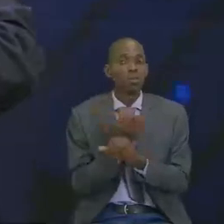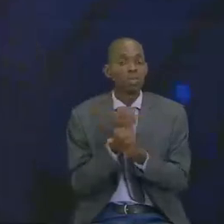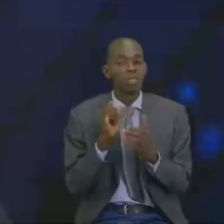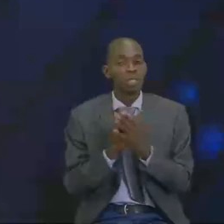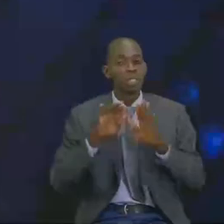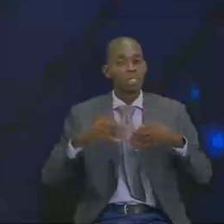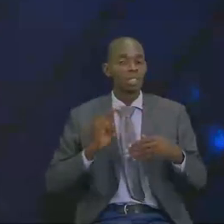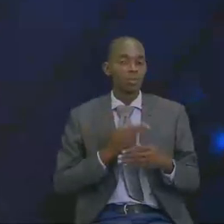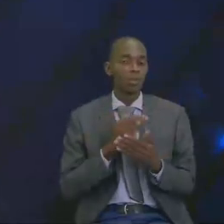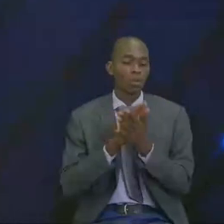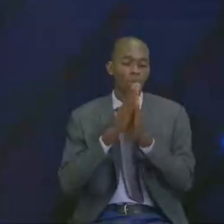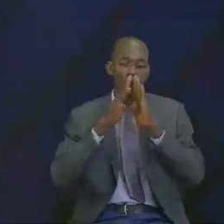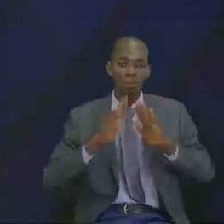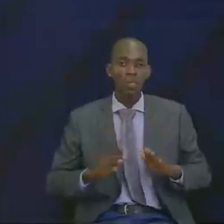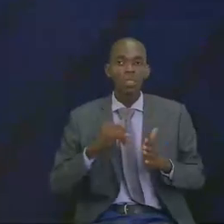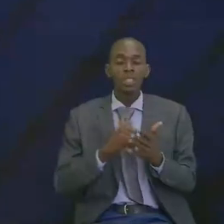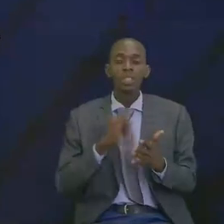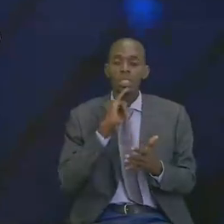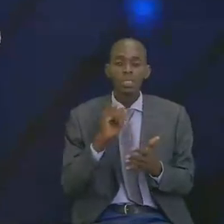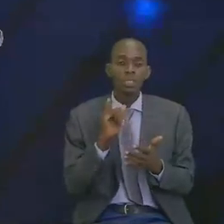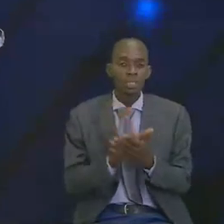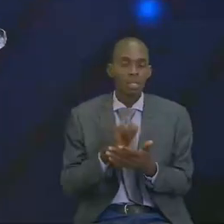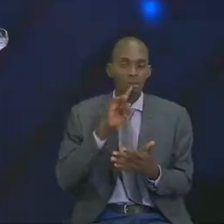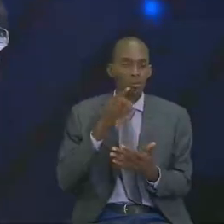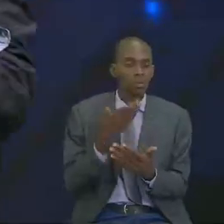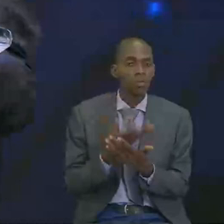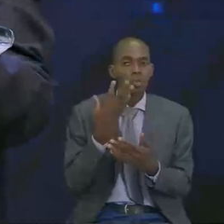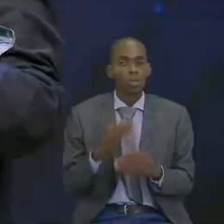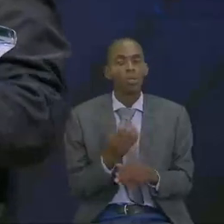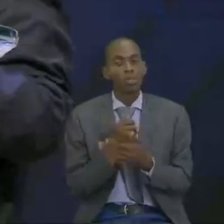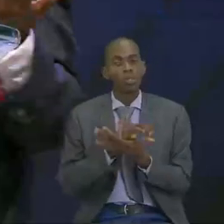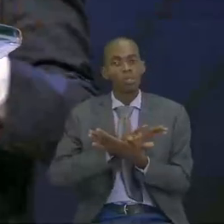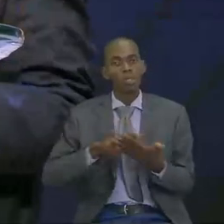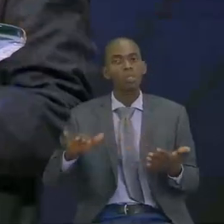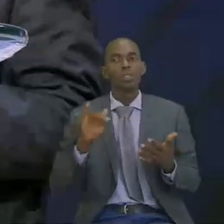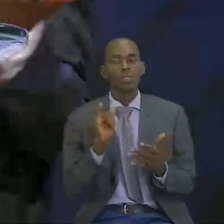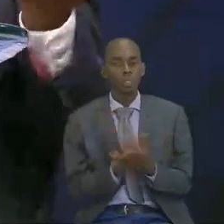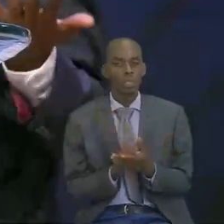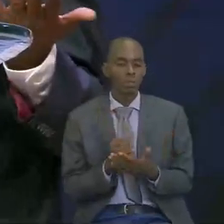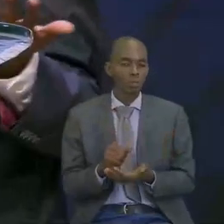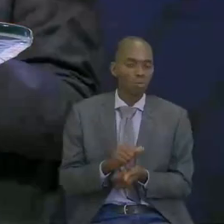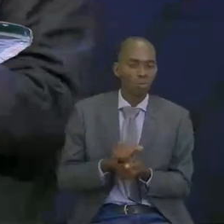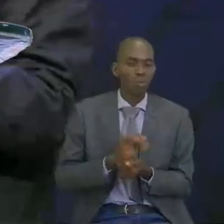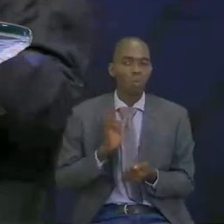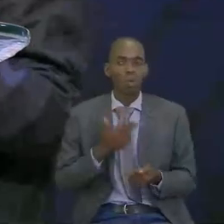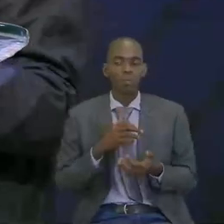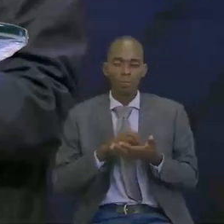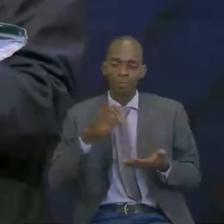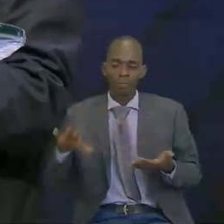avoir l'évidence de la sanctification, c'est que le Dieu de paix, alors, efface